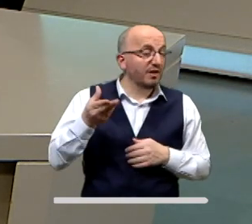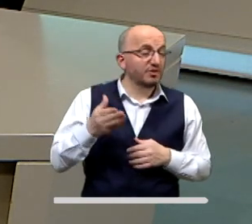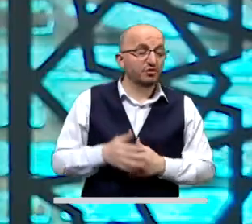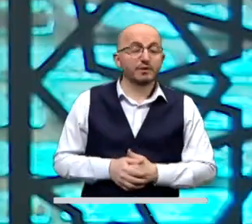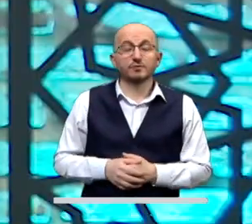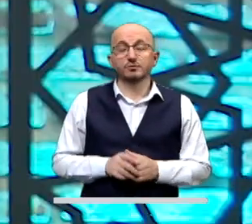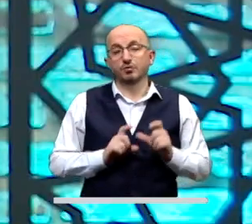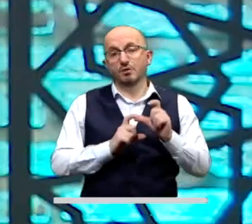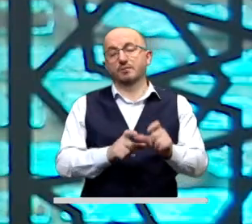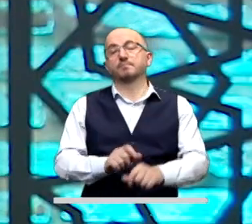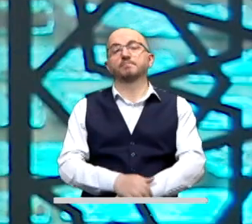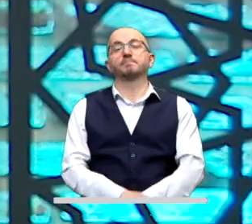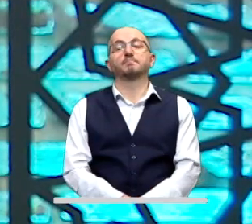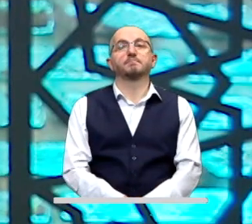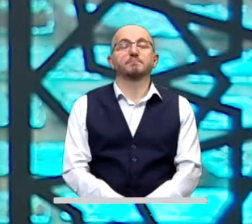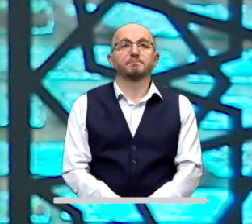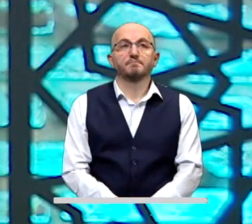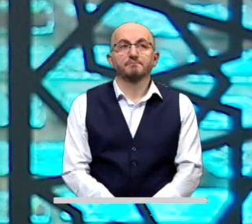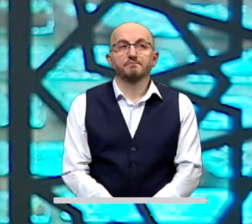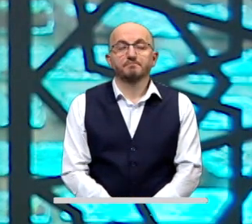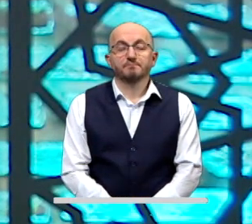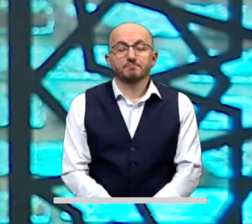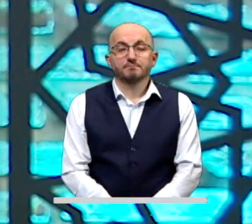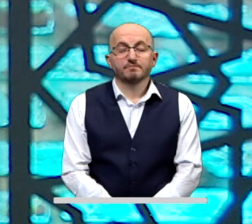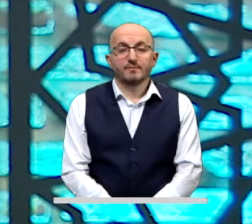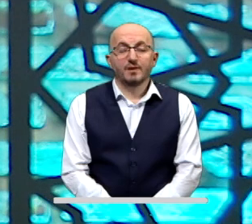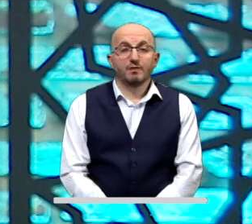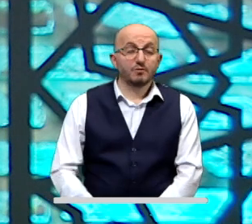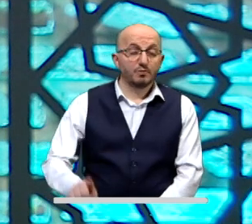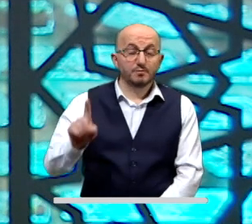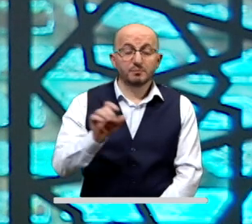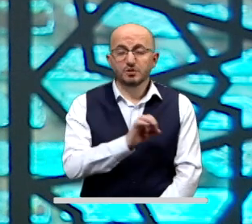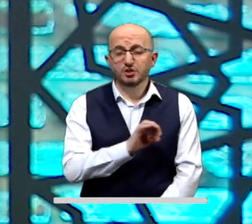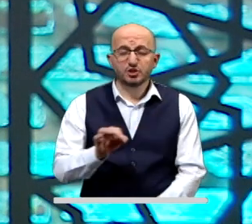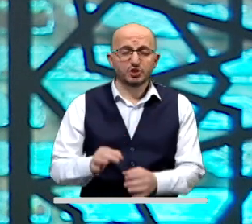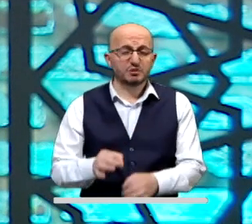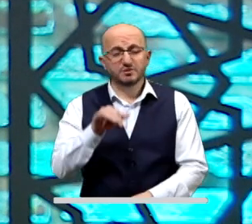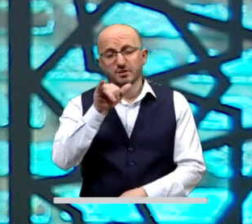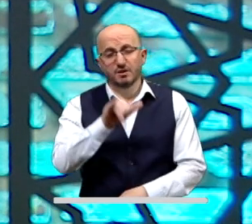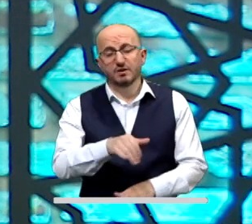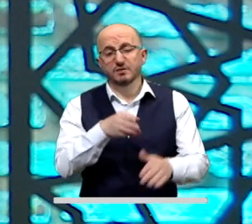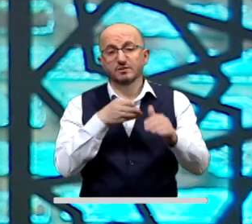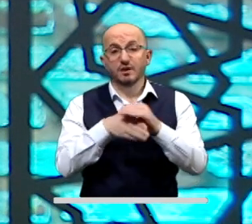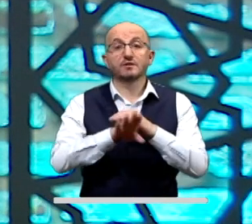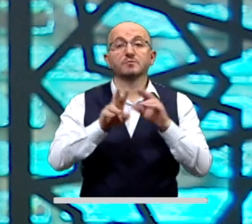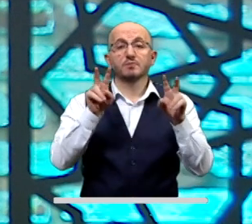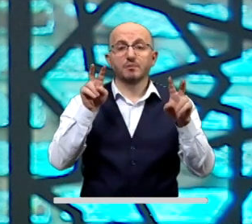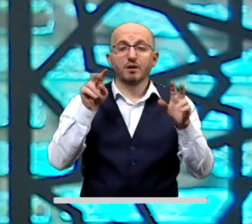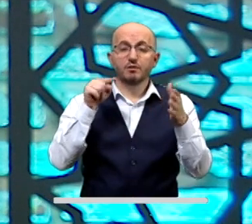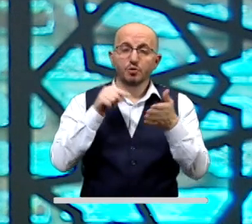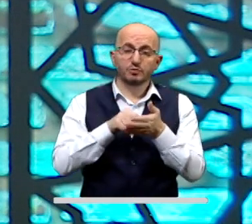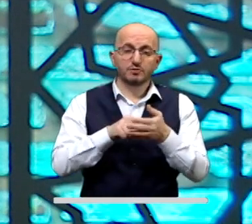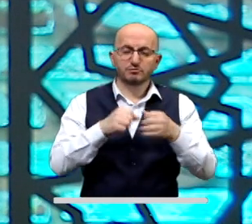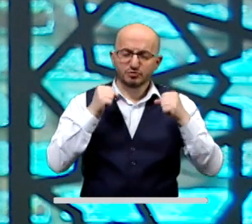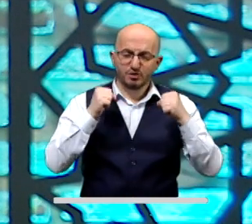soralım Rıfat Bey bakalım Hocam ne diyecek Rabbimiz hiç kimsenin hakkına girmeye noktasında böyle bize sağlam